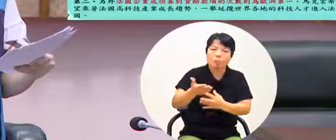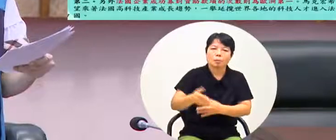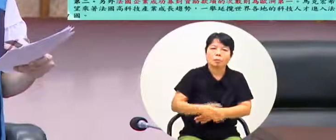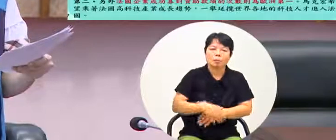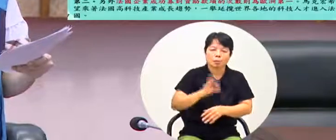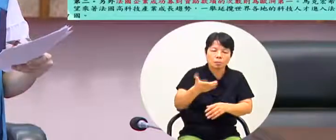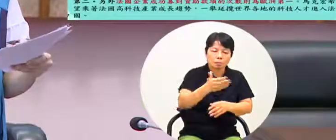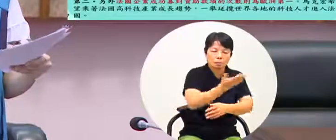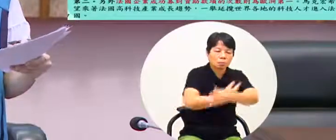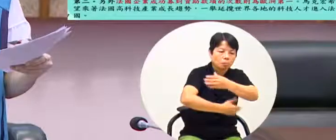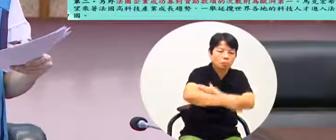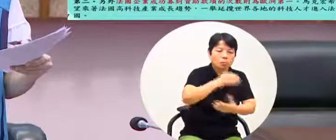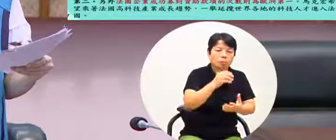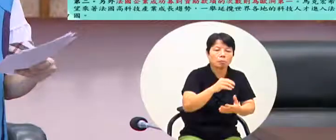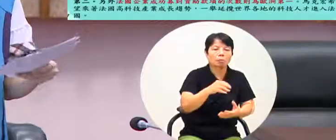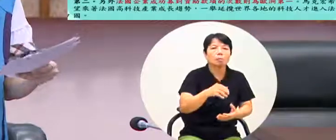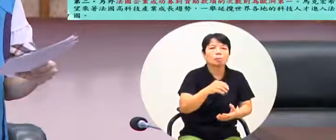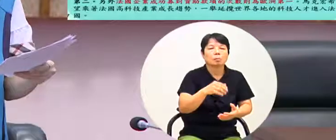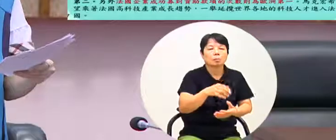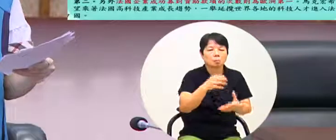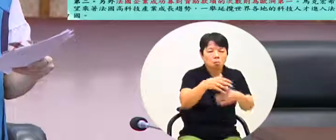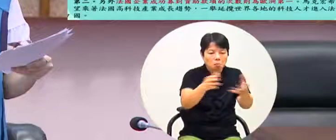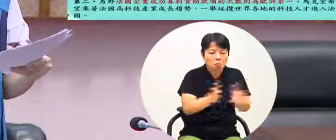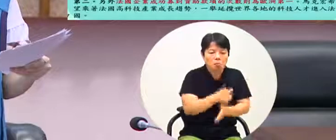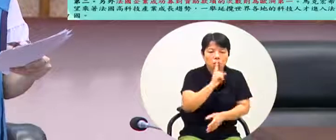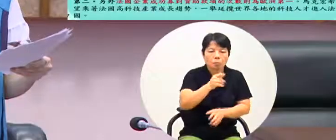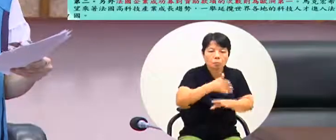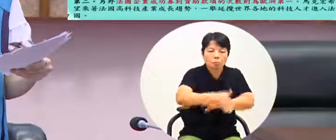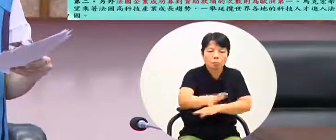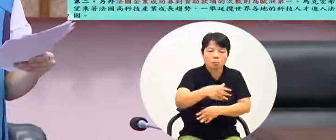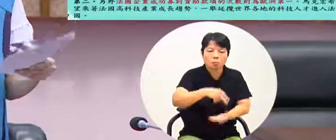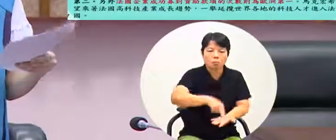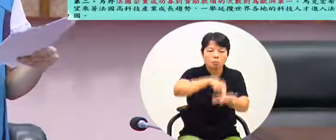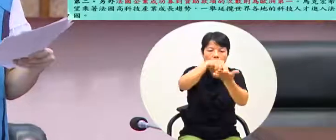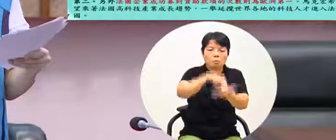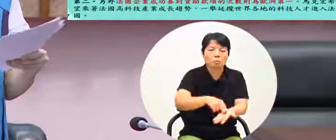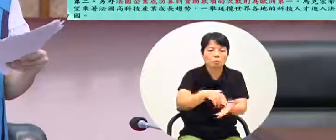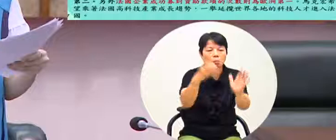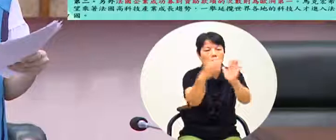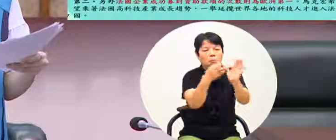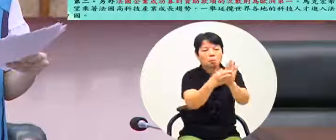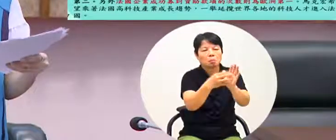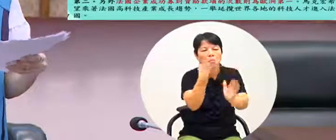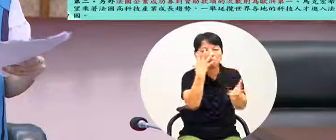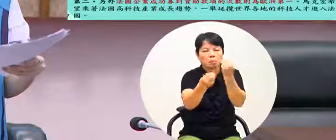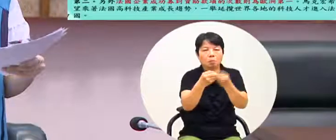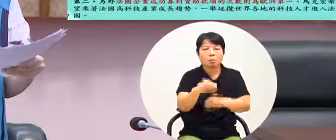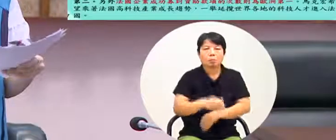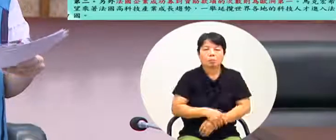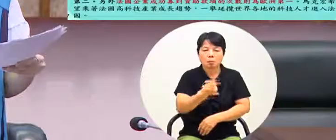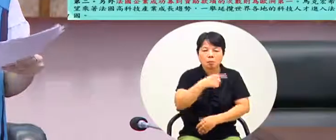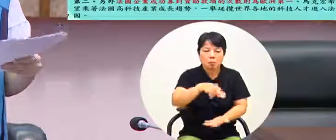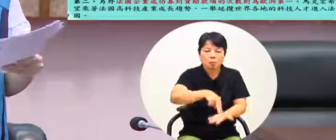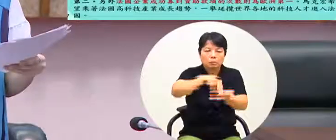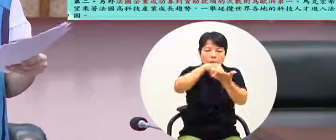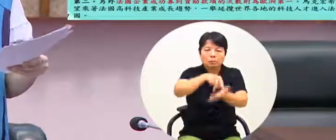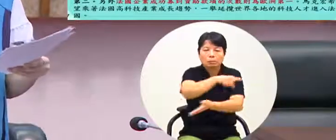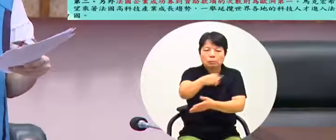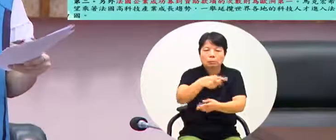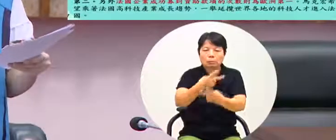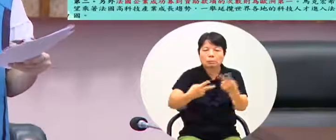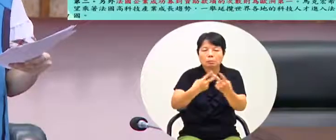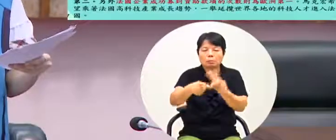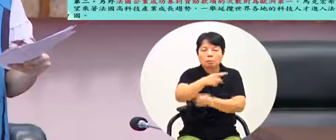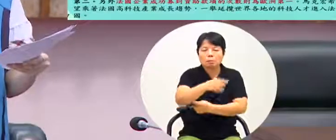铁站是那个电梯标示不足哦，所以说也有乘客上下也非常不便，所以说。这